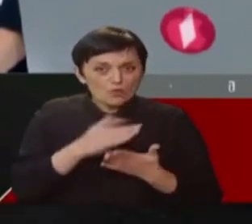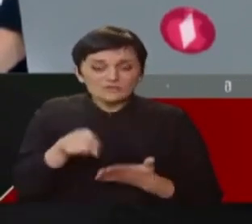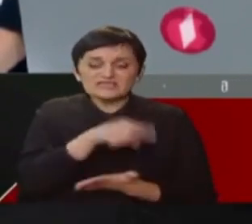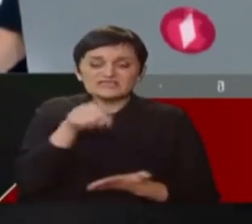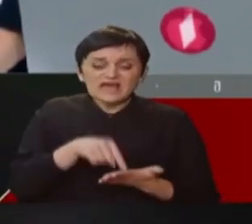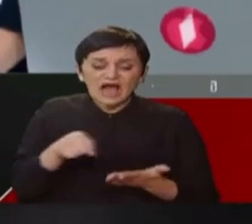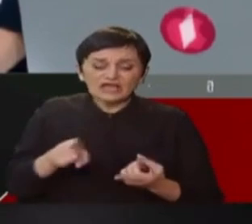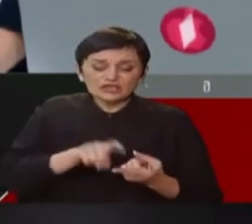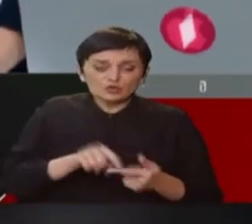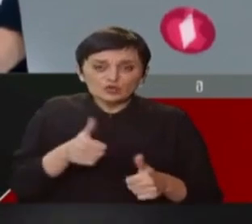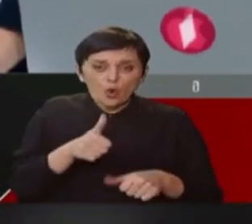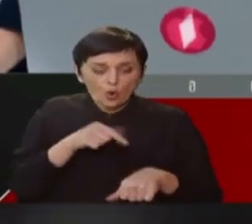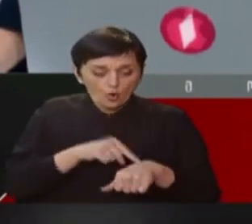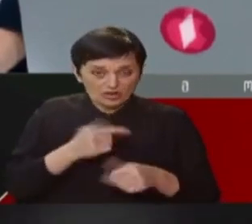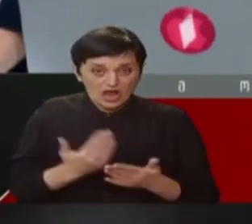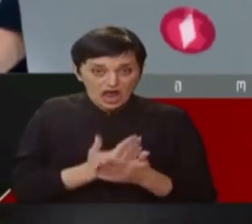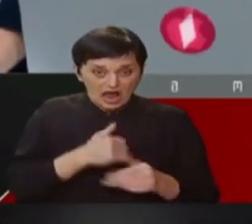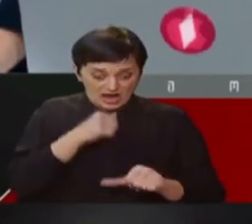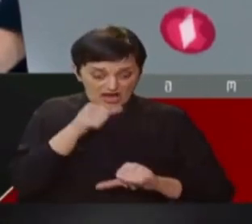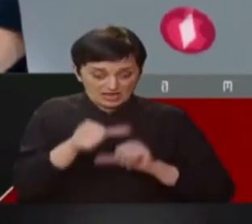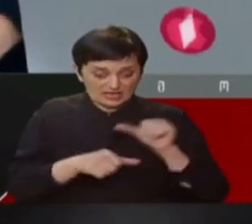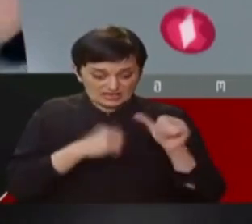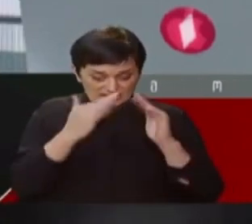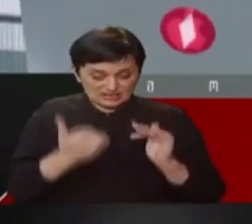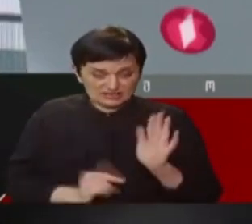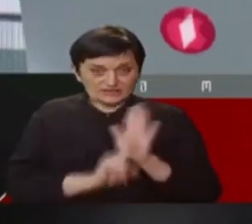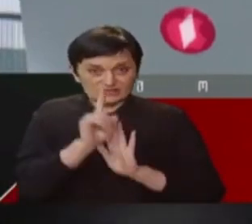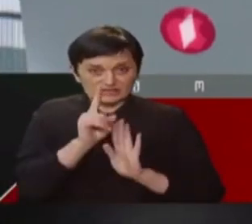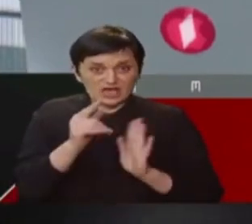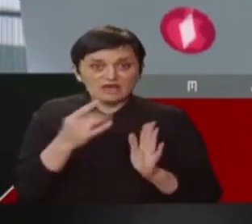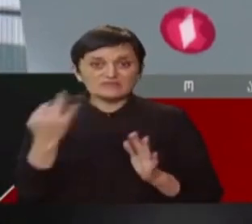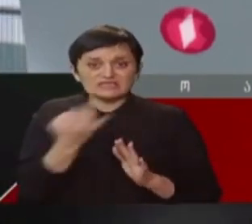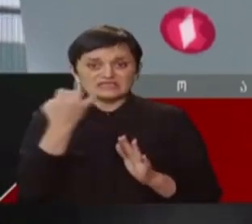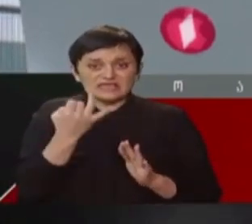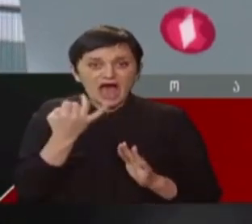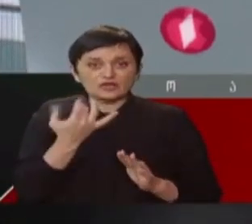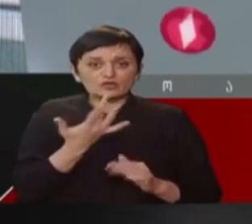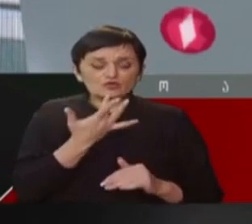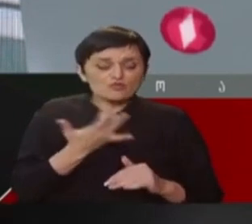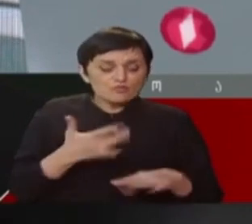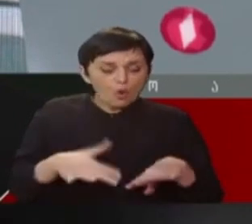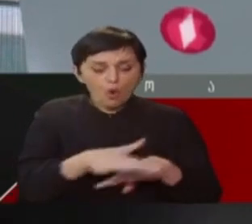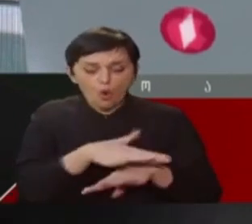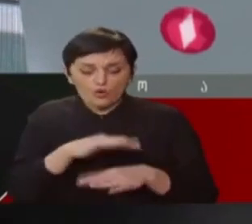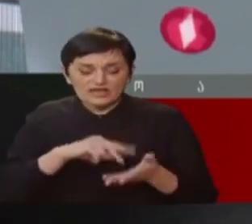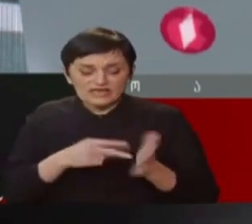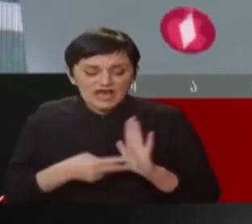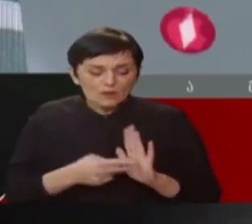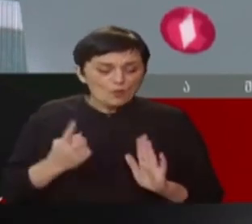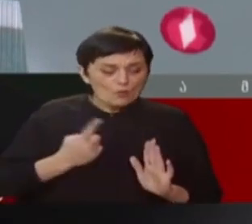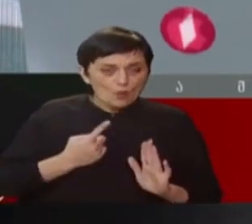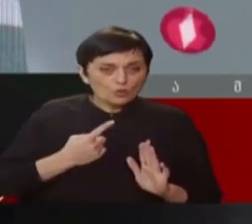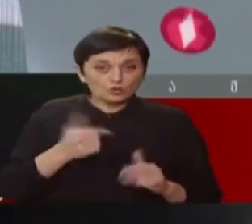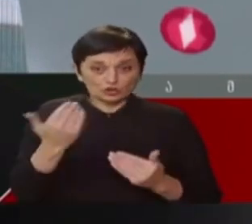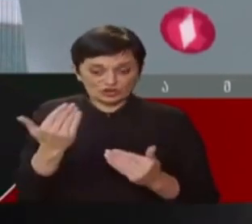საკითხთან დაკავშირებით განწყობილი? ახალი წელი დაიწყო და სწორედ საინტერესო ოპოზიციური სპექტრის პოლიტიკური გეგმები და მოლოდინი როგორია, მაგალითად